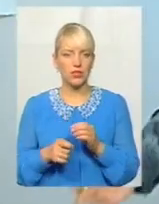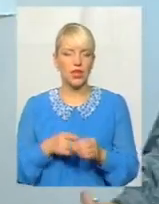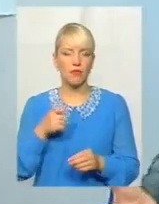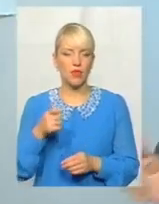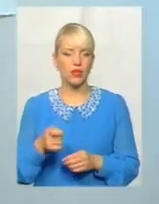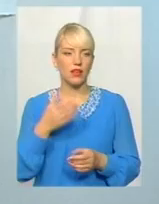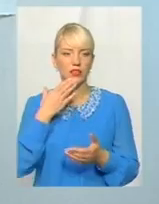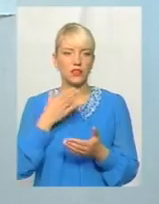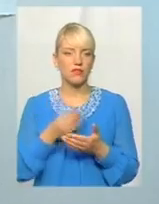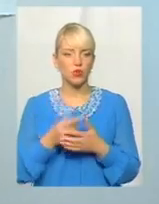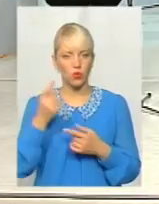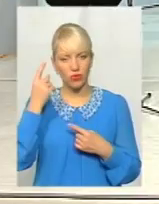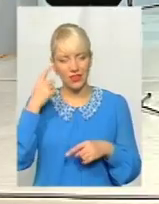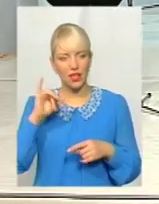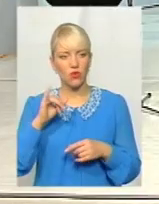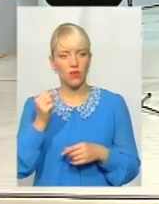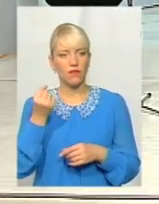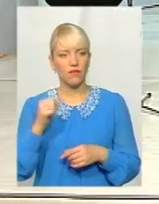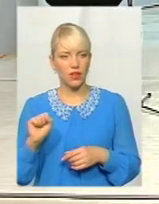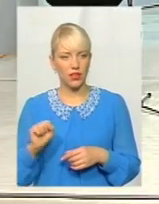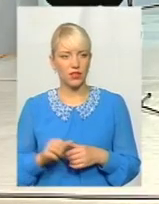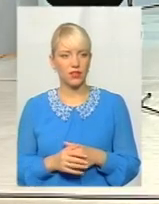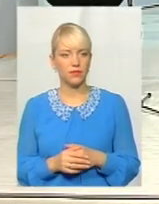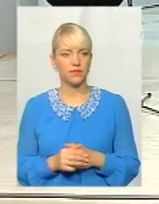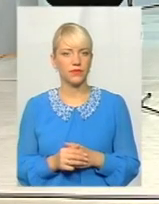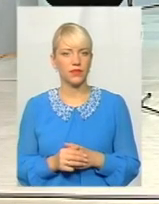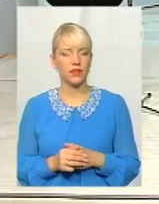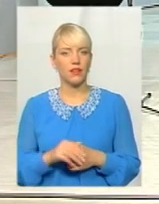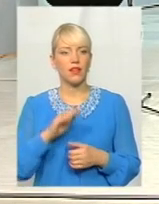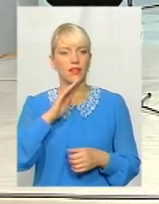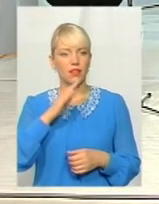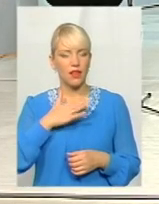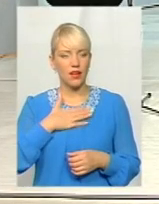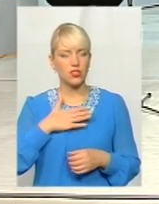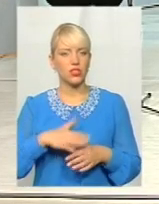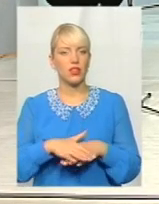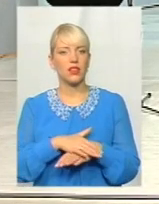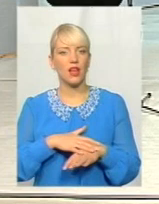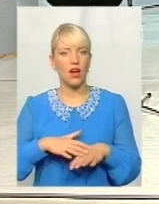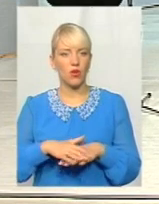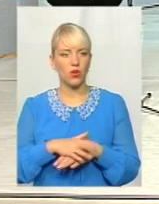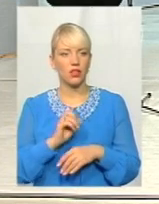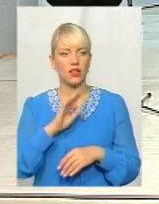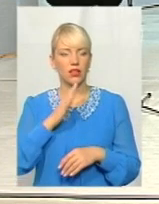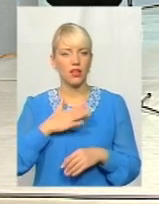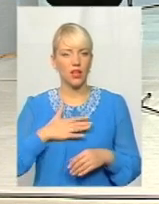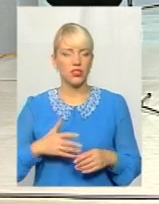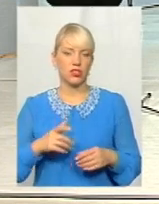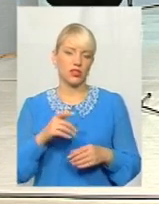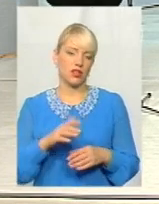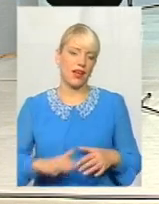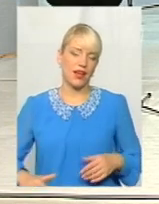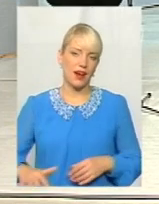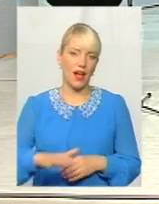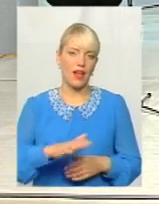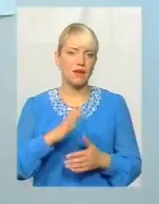вітаю, виграти, так? Дякую. Наш народ, як і наш край, має дуже багато